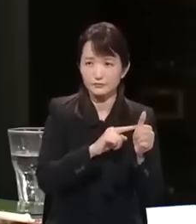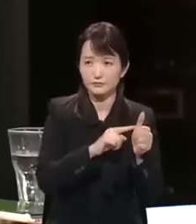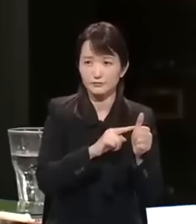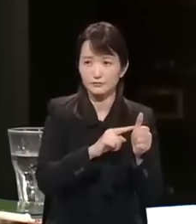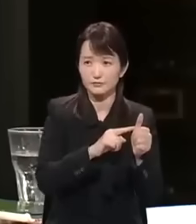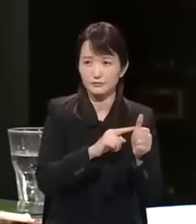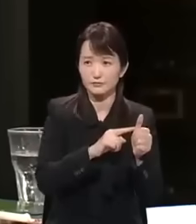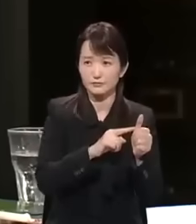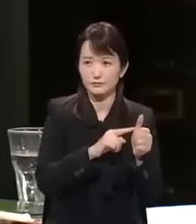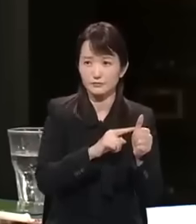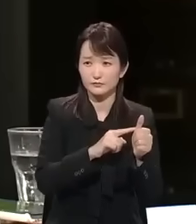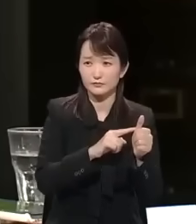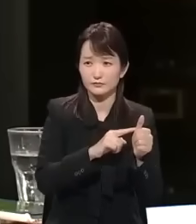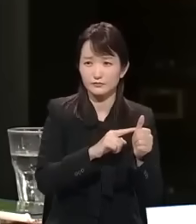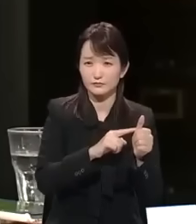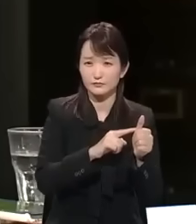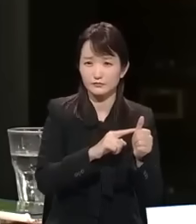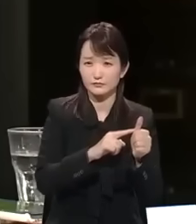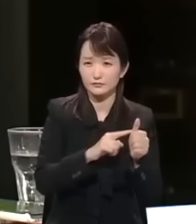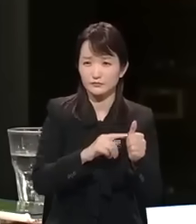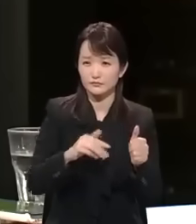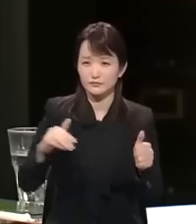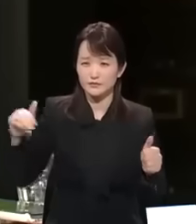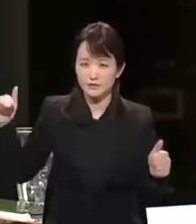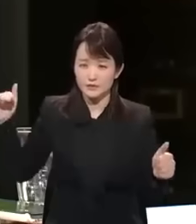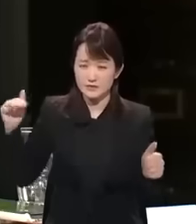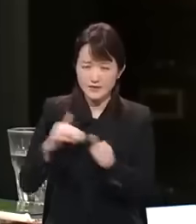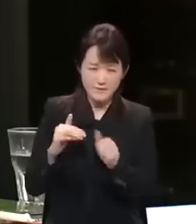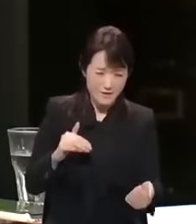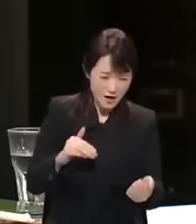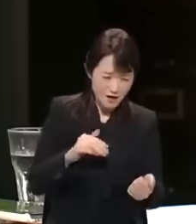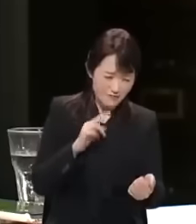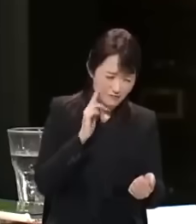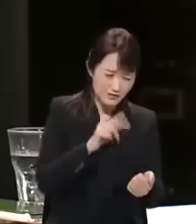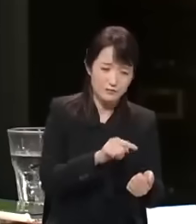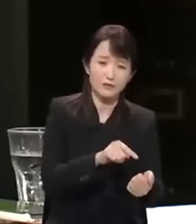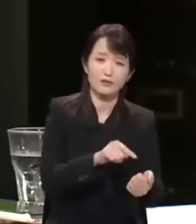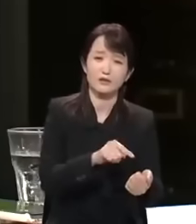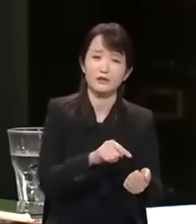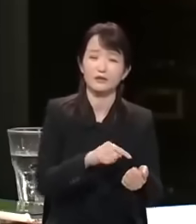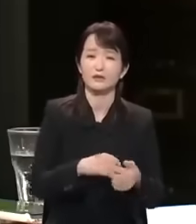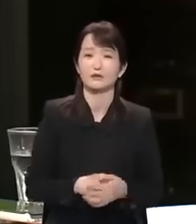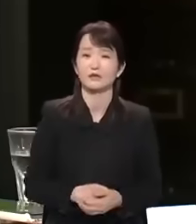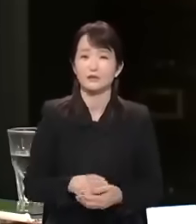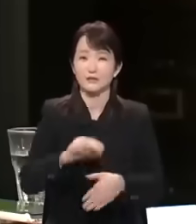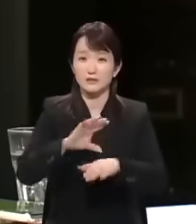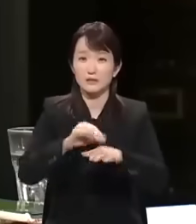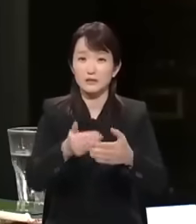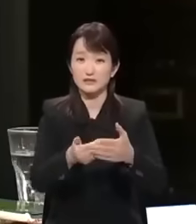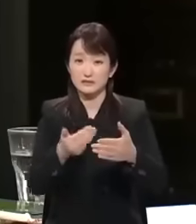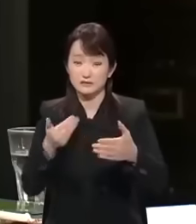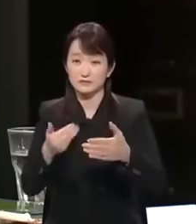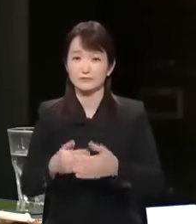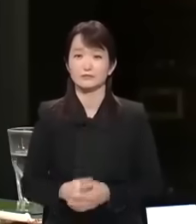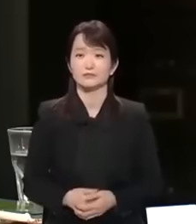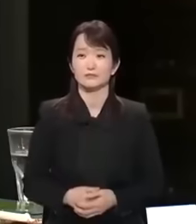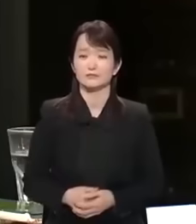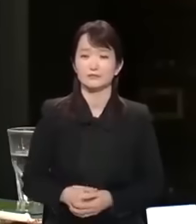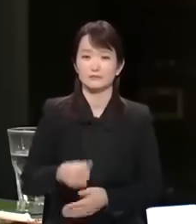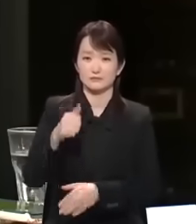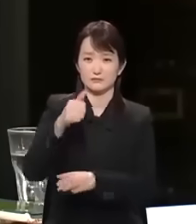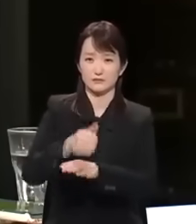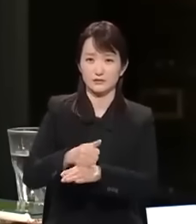사고 현장에서 아주 처참한 모습이었다는 거예요 그렇죠 자 근데 방송 직전에 어 구속